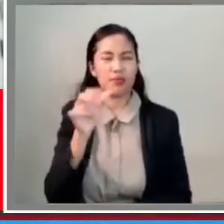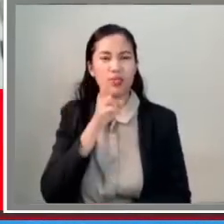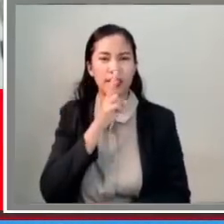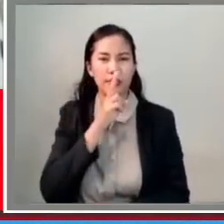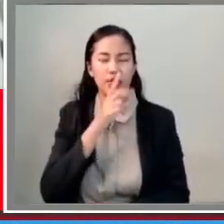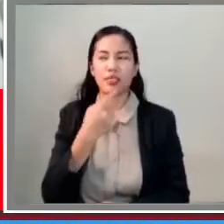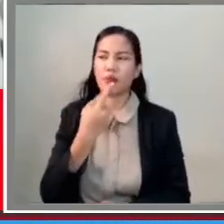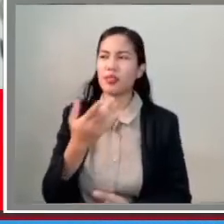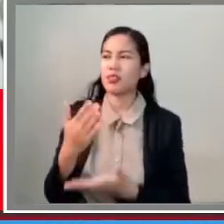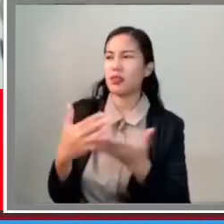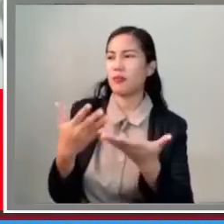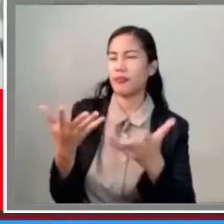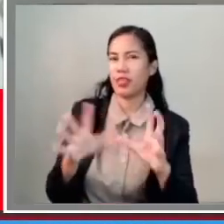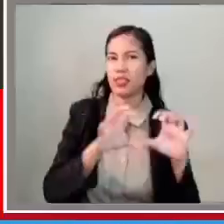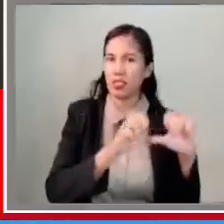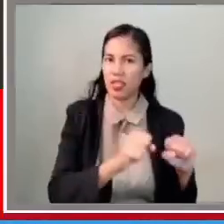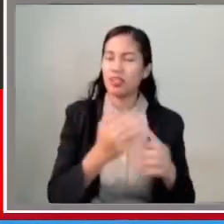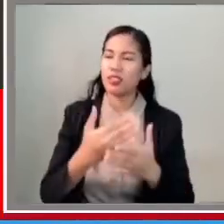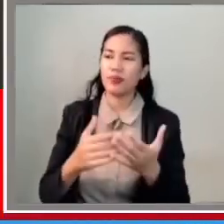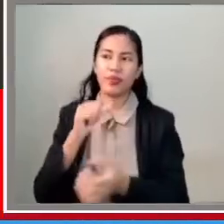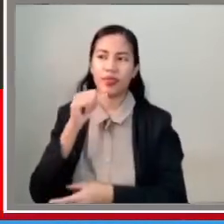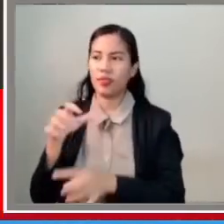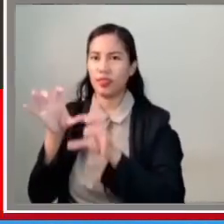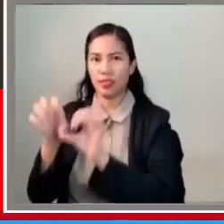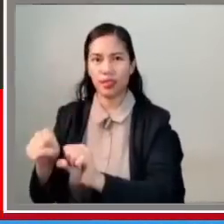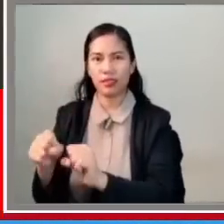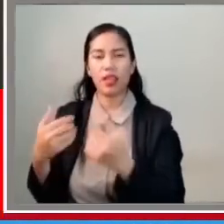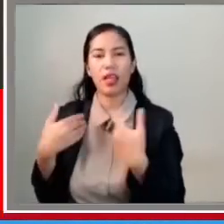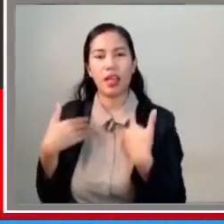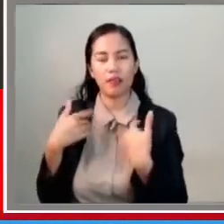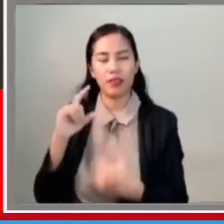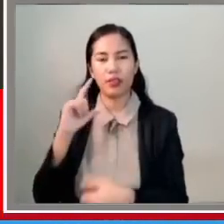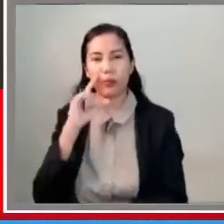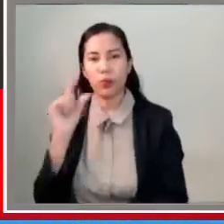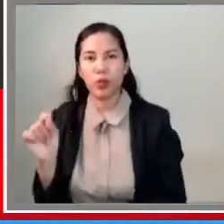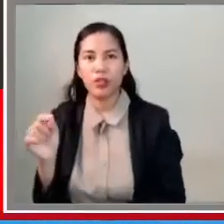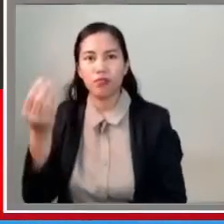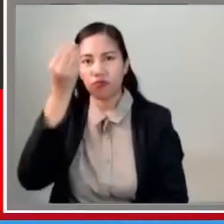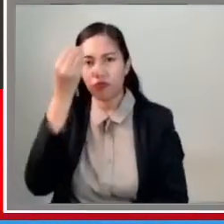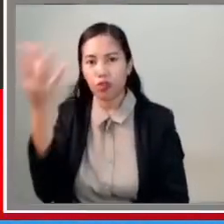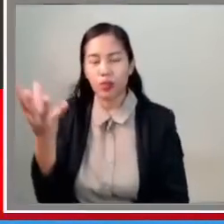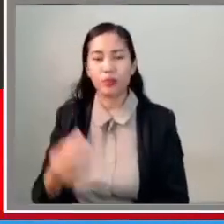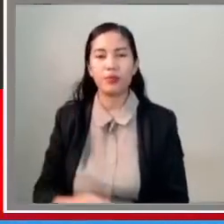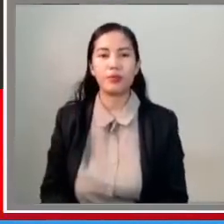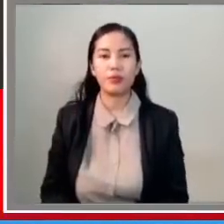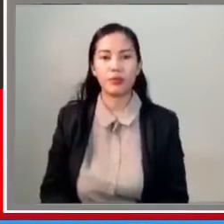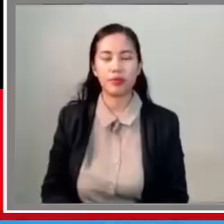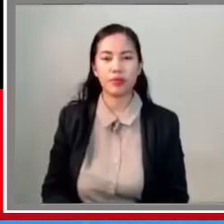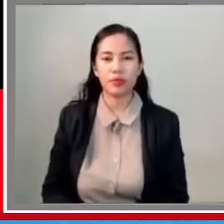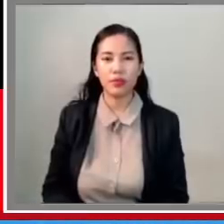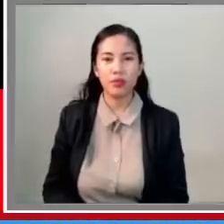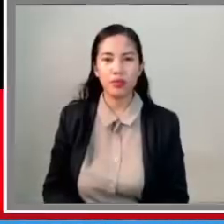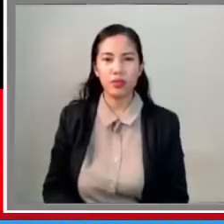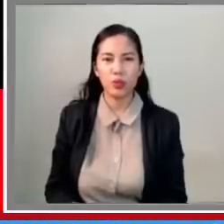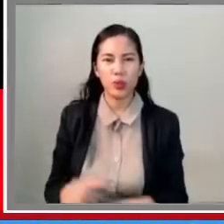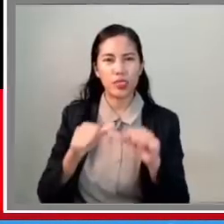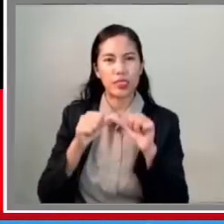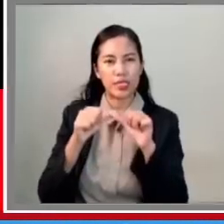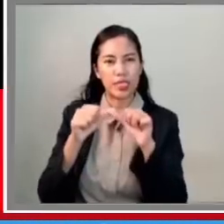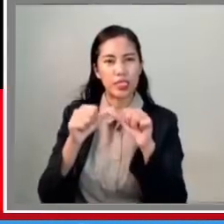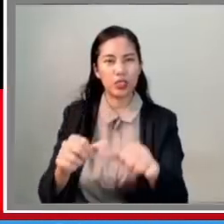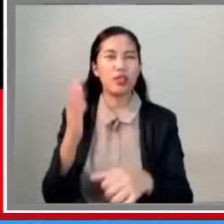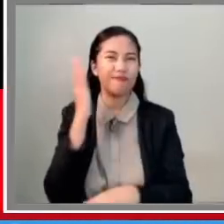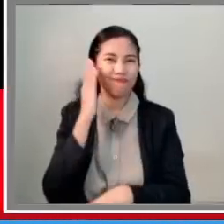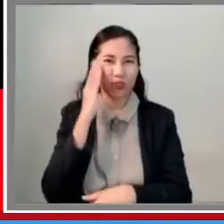din kasing hindi. May natanggap din daw na impormasyon si Mayor Digamo na tuloy ang illegal na isabong sa probinsya nila